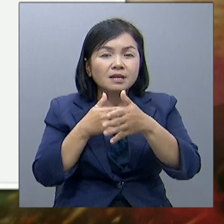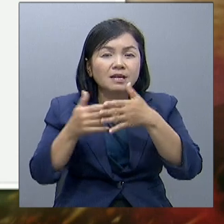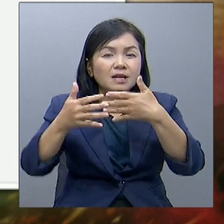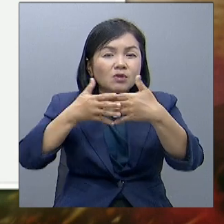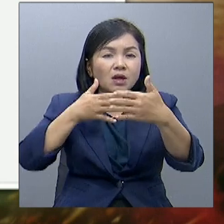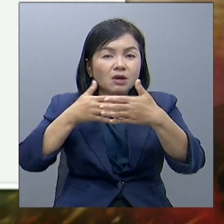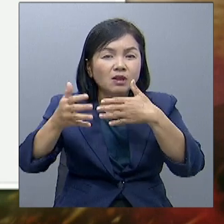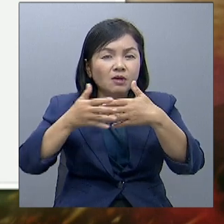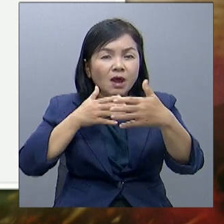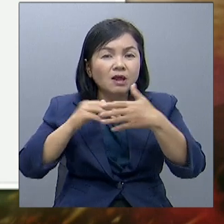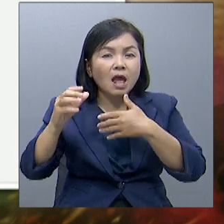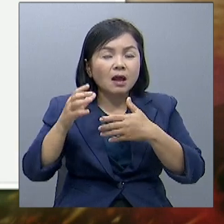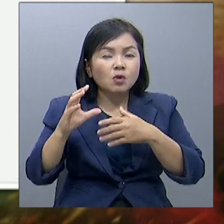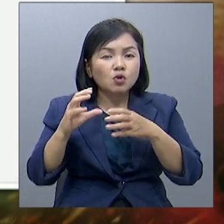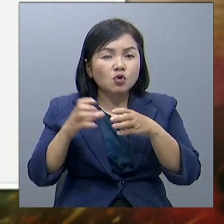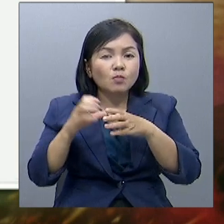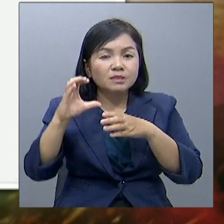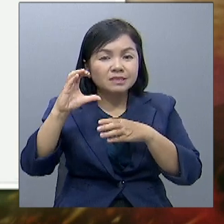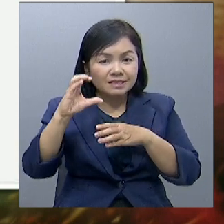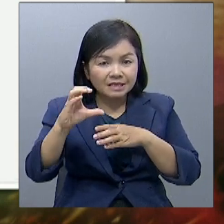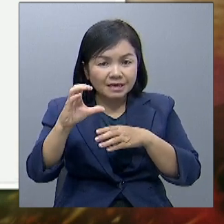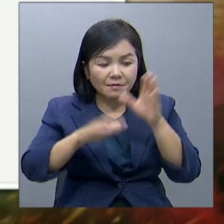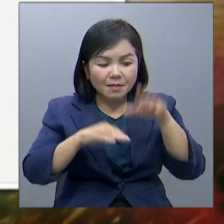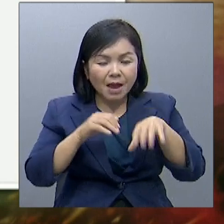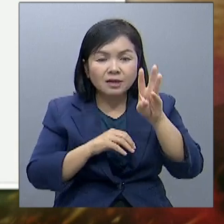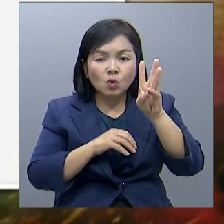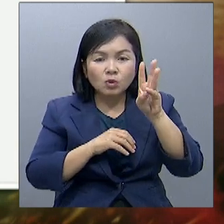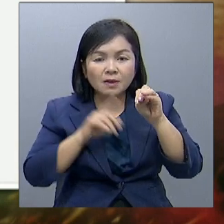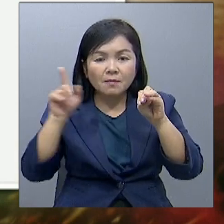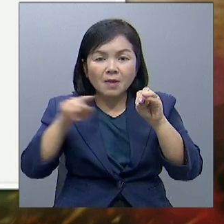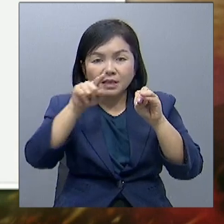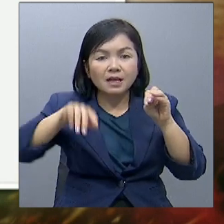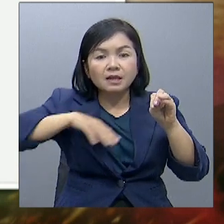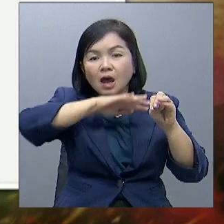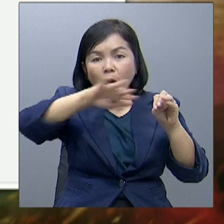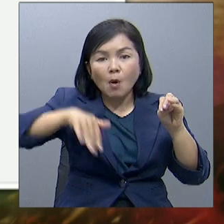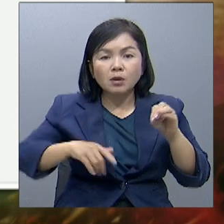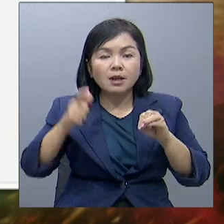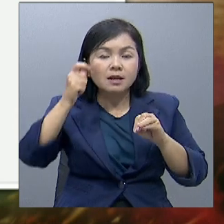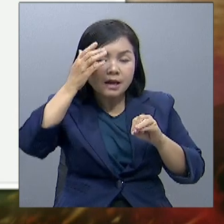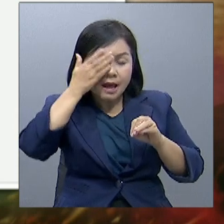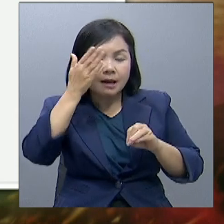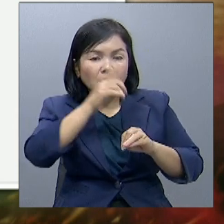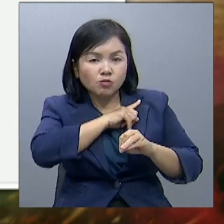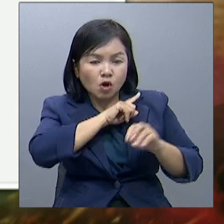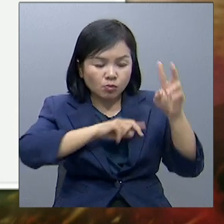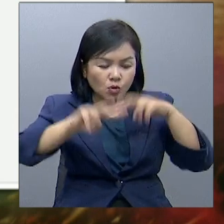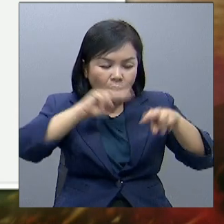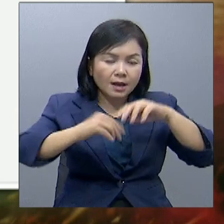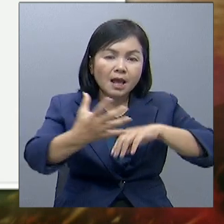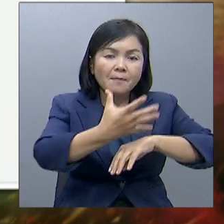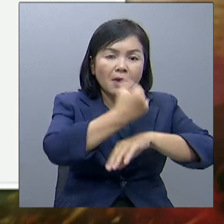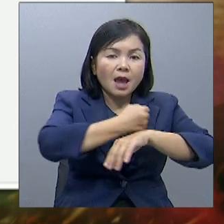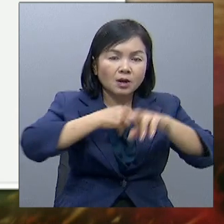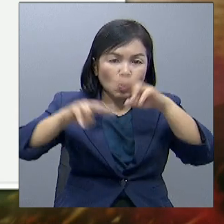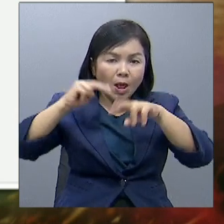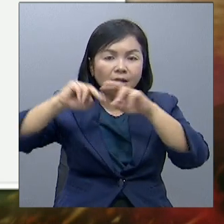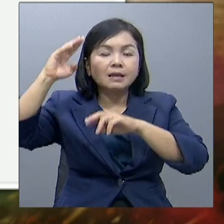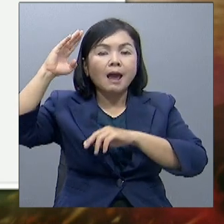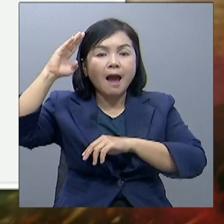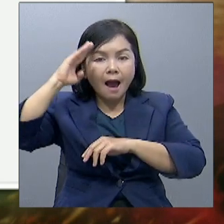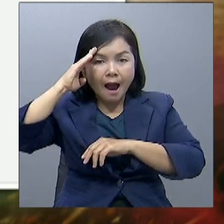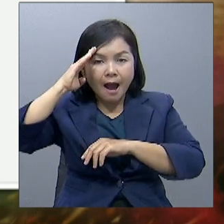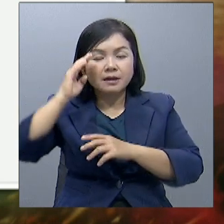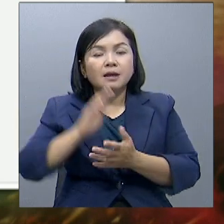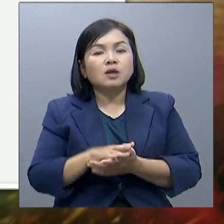ว่า area Cก็คือมีประมาณร้อยละ 60ของทั้งหมดให้อิสราเอลดูแลทั้งด้านการเมืองและความมั่นคงและในพื้นที่